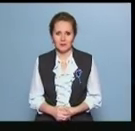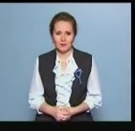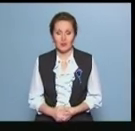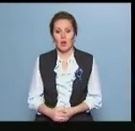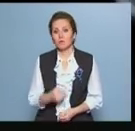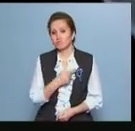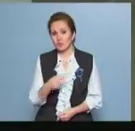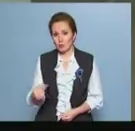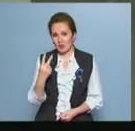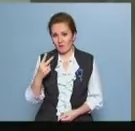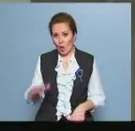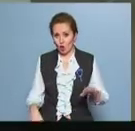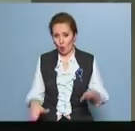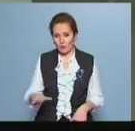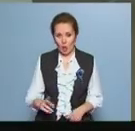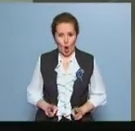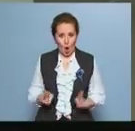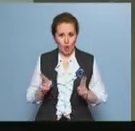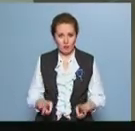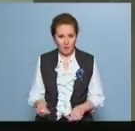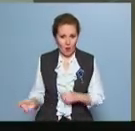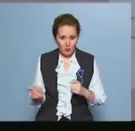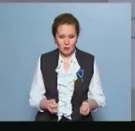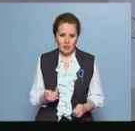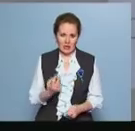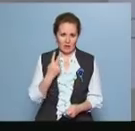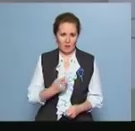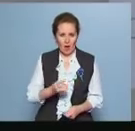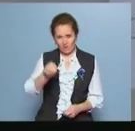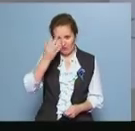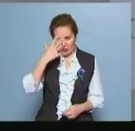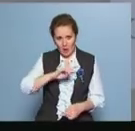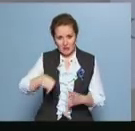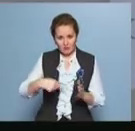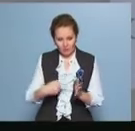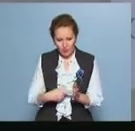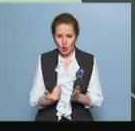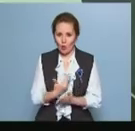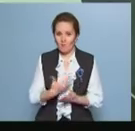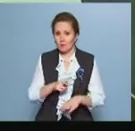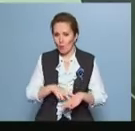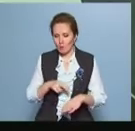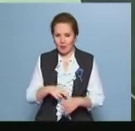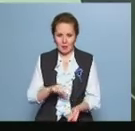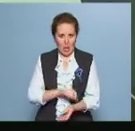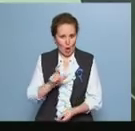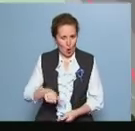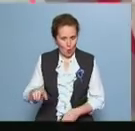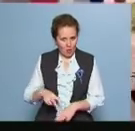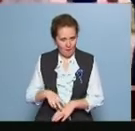Минус 2 тонны контрафакта, плюс 2 вытрезвителя накануне праздников. Новости от полицейских и наркологов.